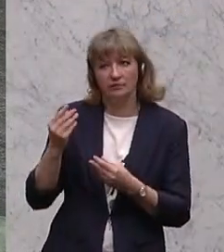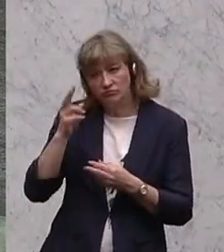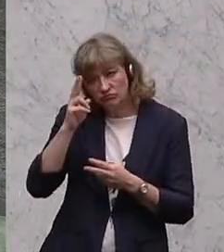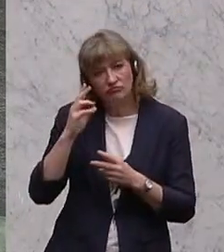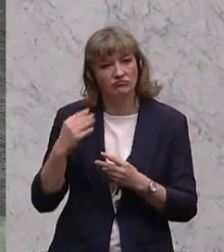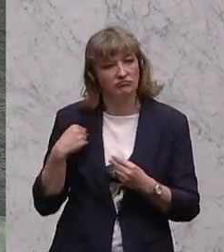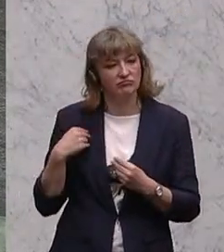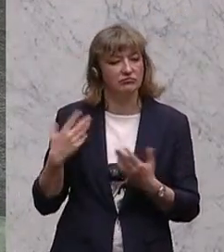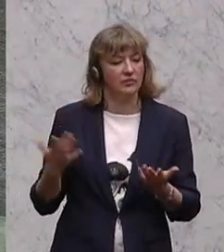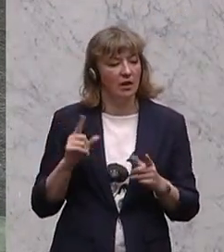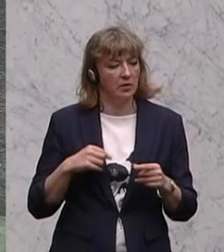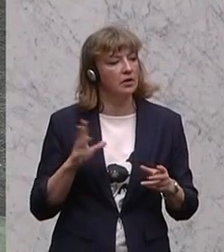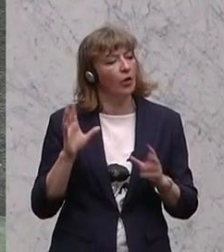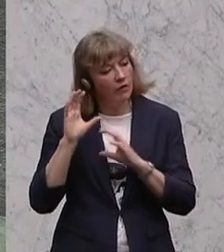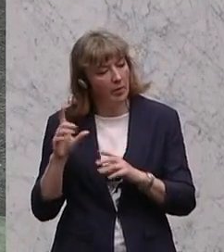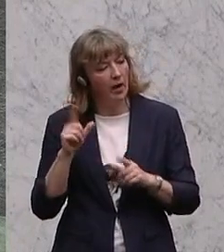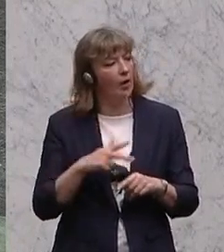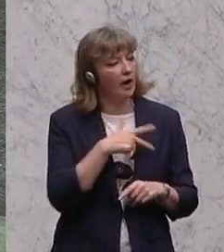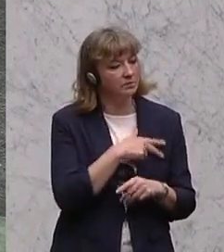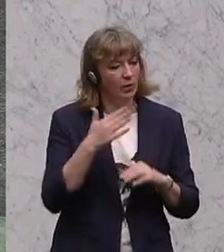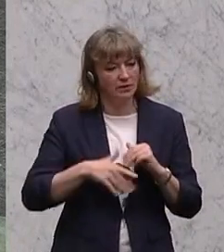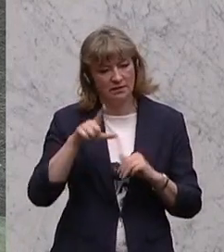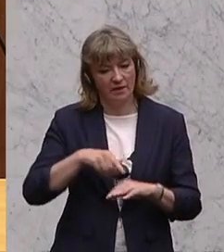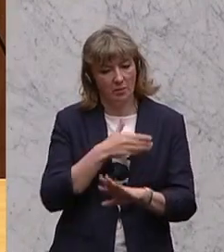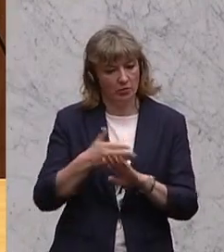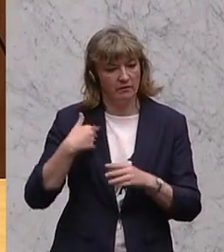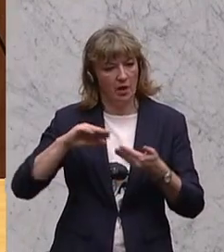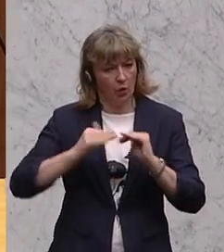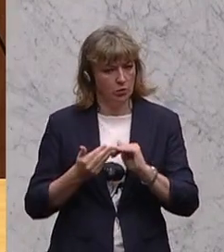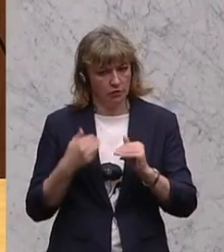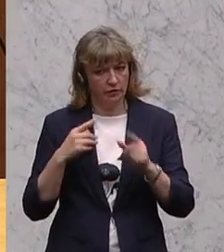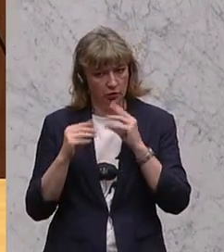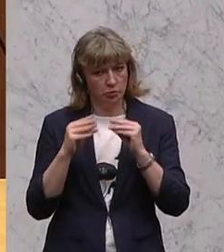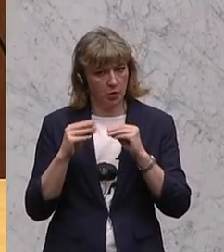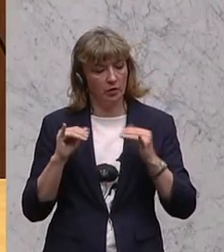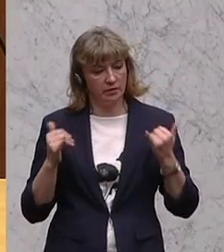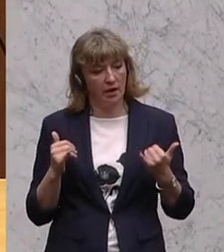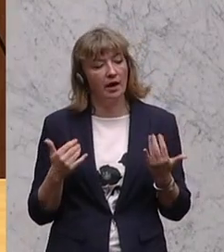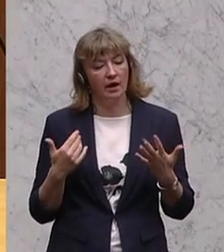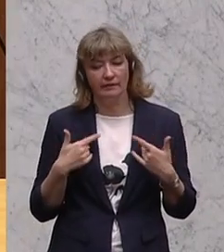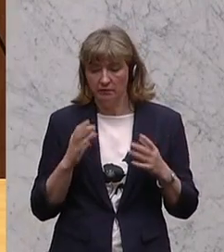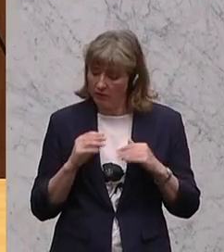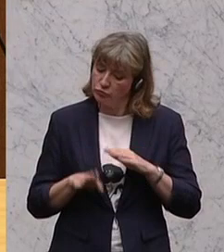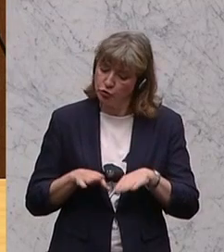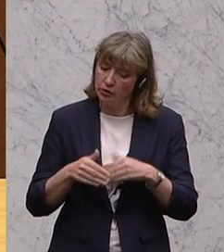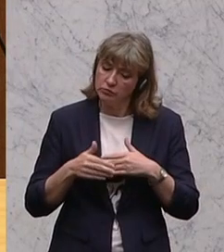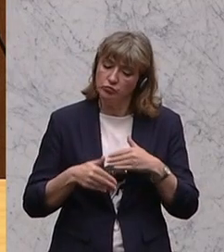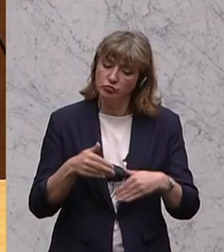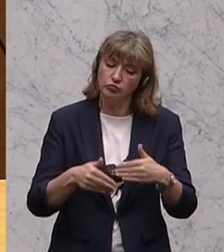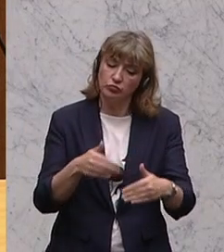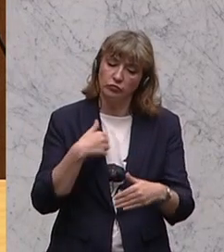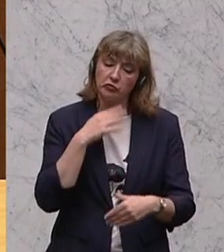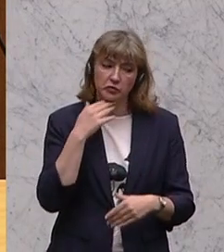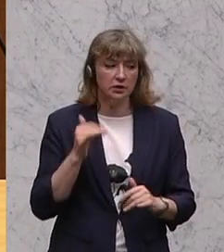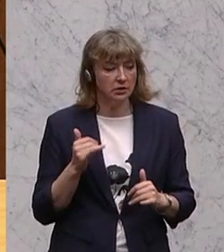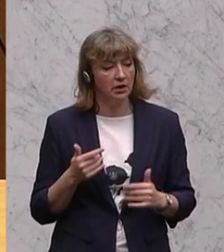mit der ÖVP, sondern gemeinsam auch mit der SPÖ die letzten zwei Monate durchaus sehr konstruktive Verhandlungen hatten und sehr weit gekommen sind und es halt, sage ich